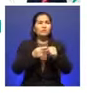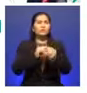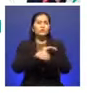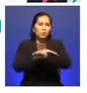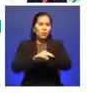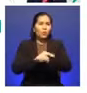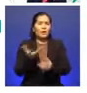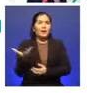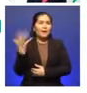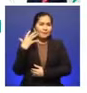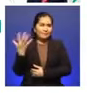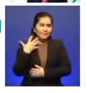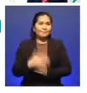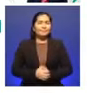ำ